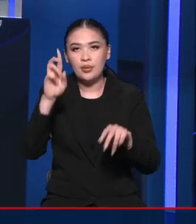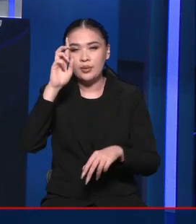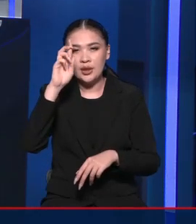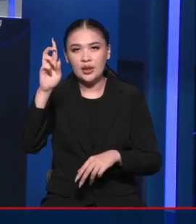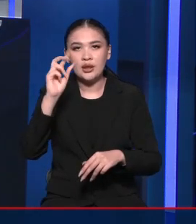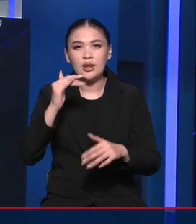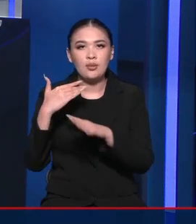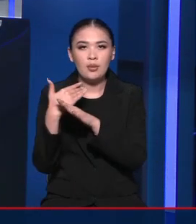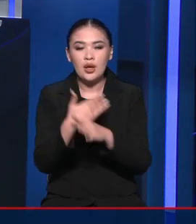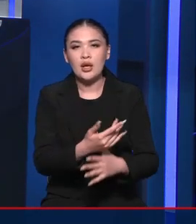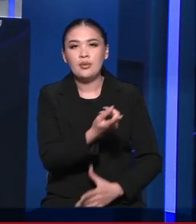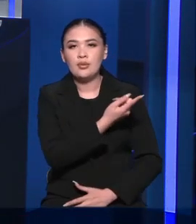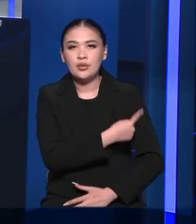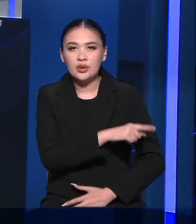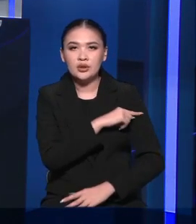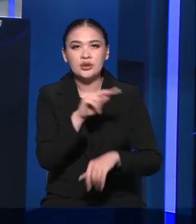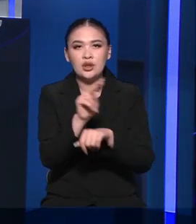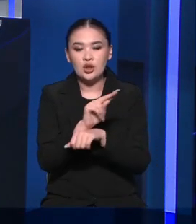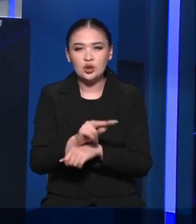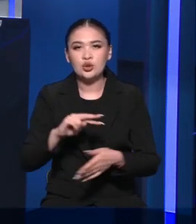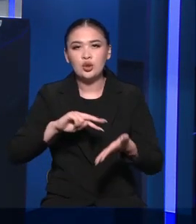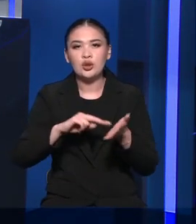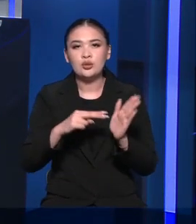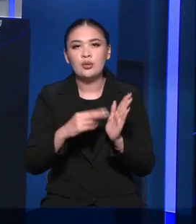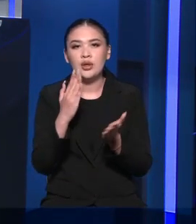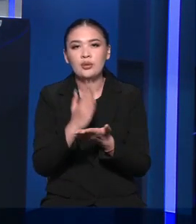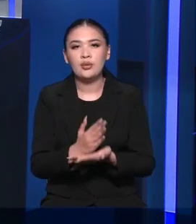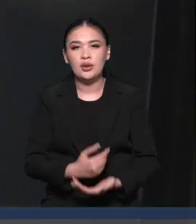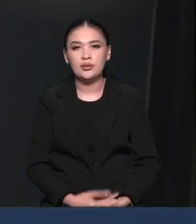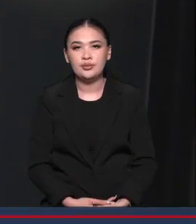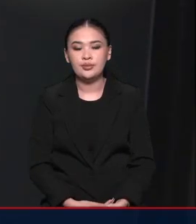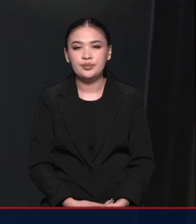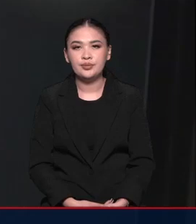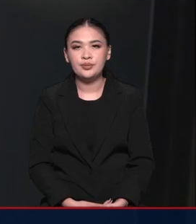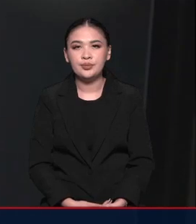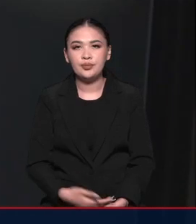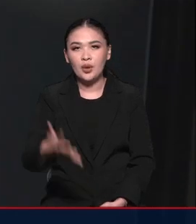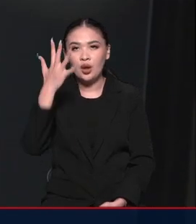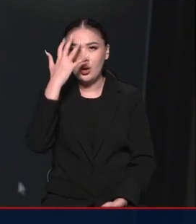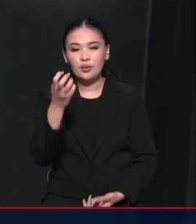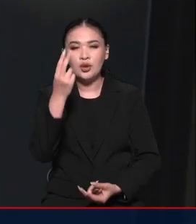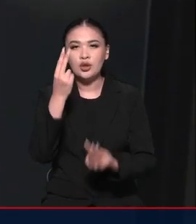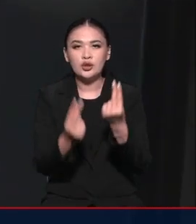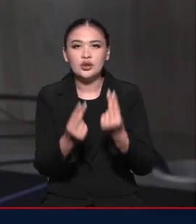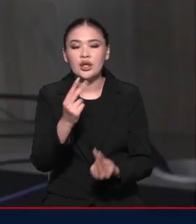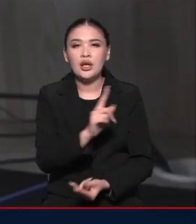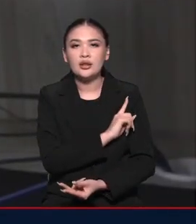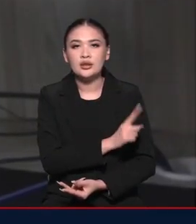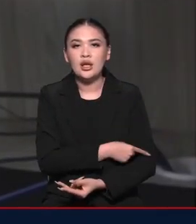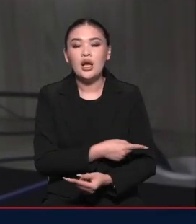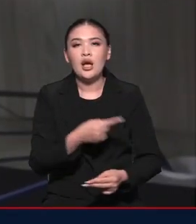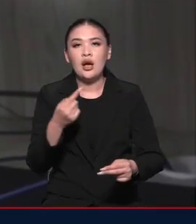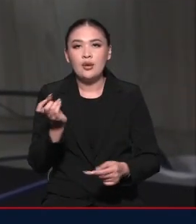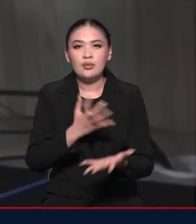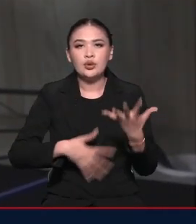мен медициналық әлеуметтік оңалту да жоспарда бар. Тілшіміз тарқатады. Құмар ойын құрбанына айналған азаматтар еліміздің